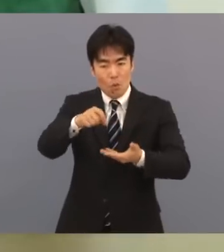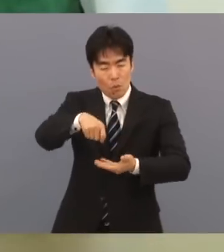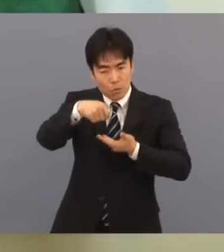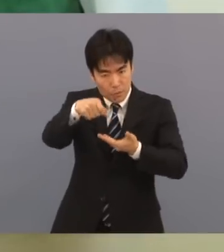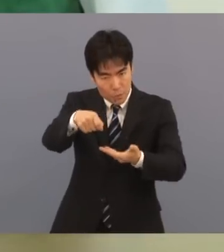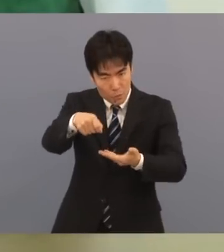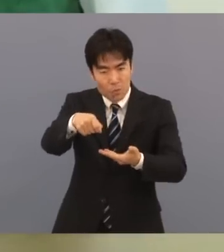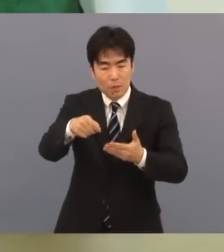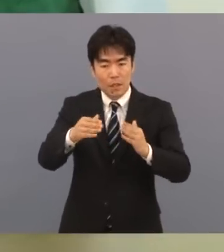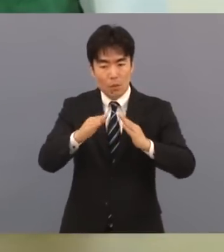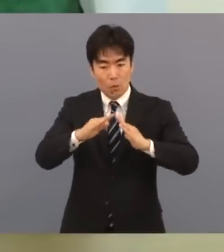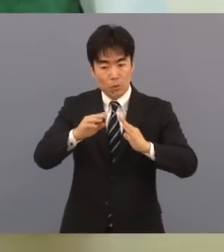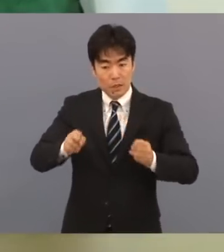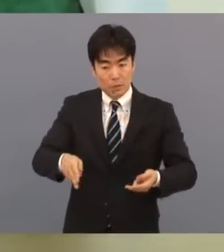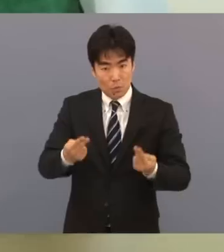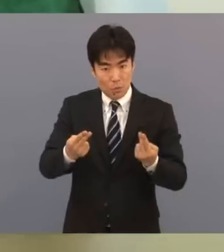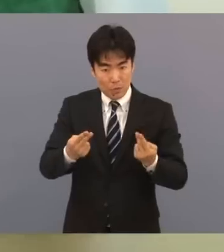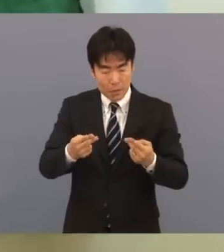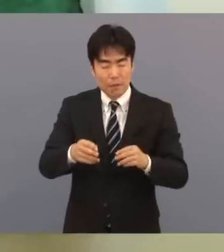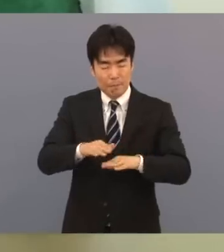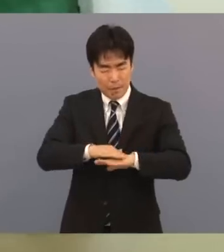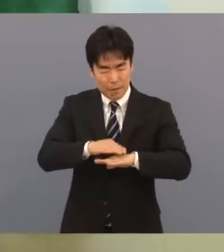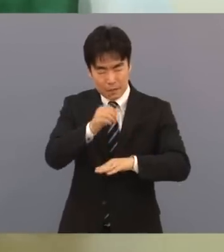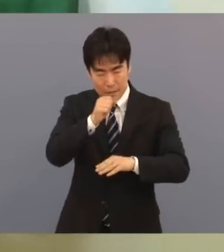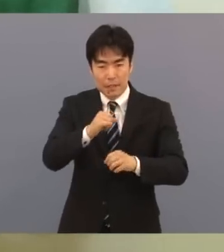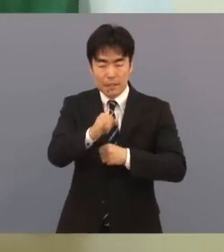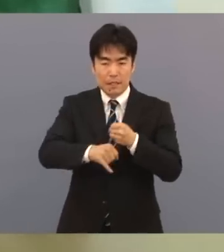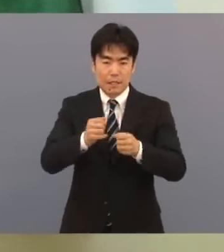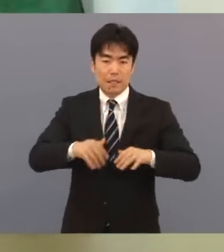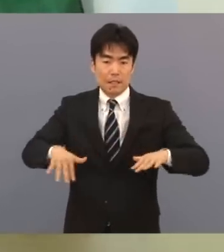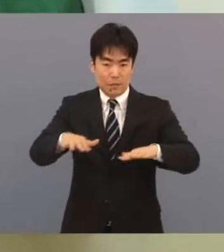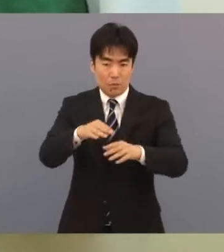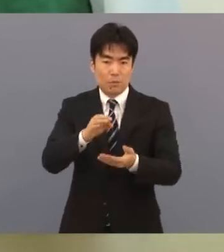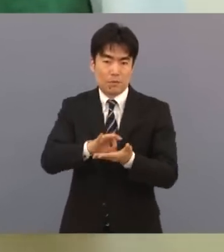利なインターネット販売をご活用ください。